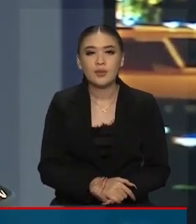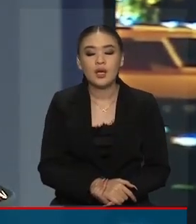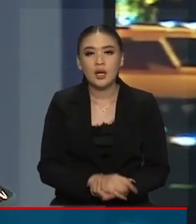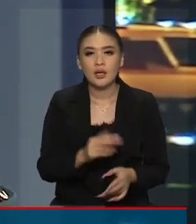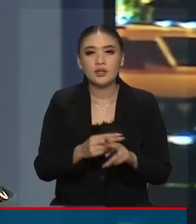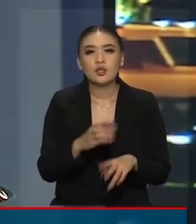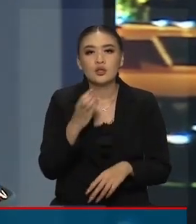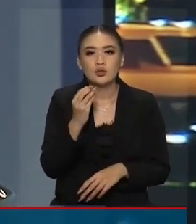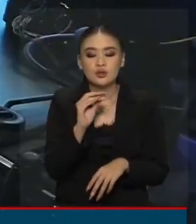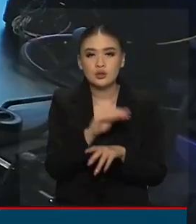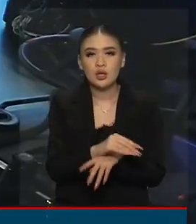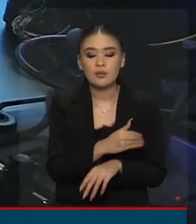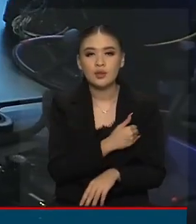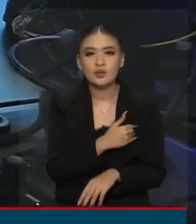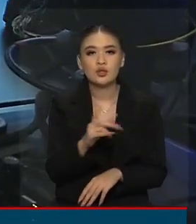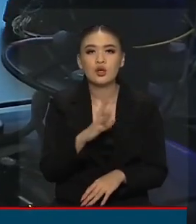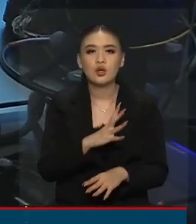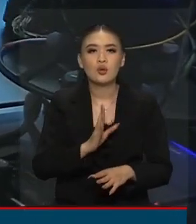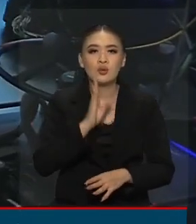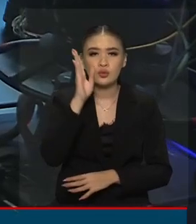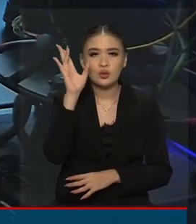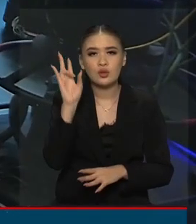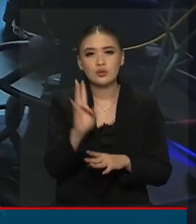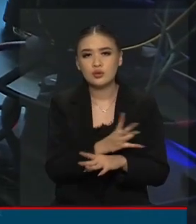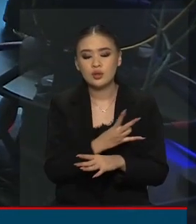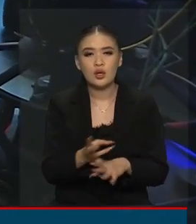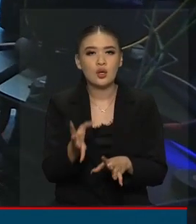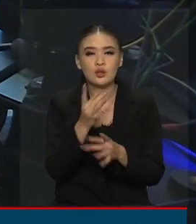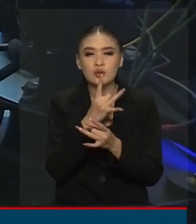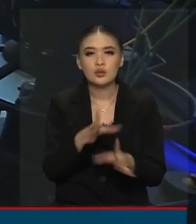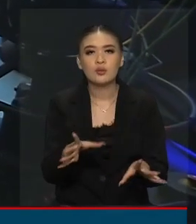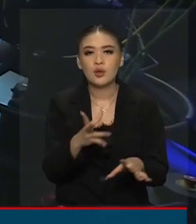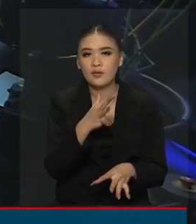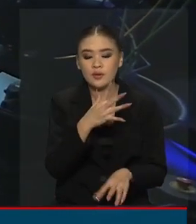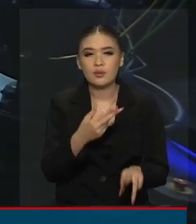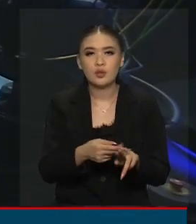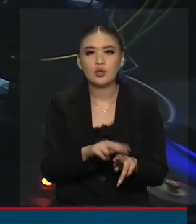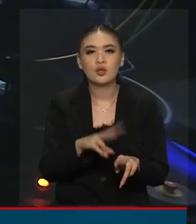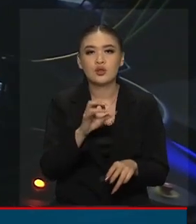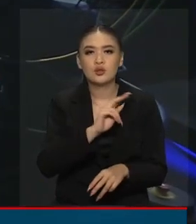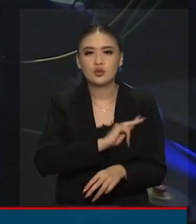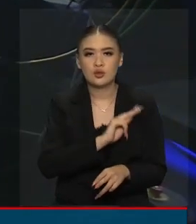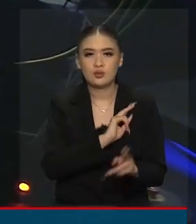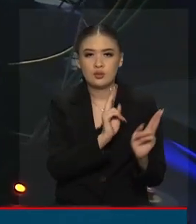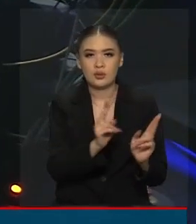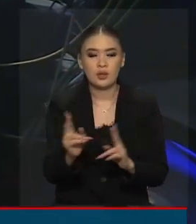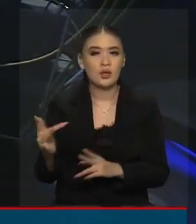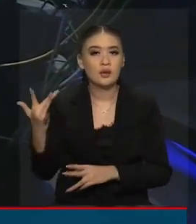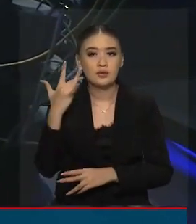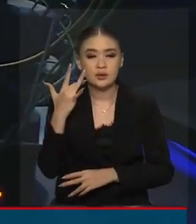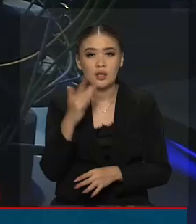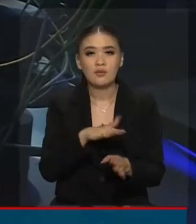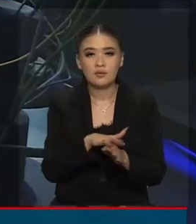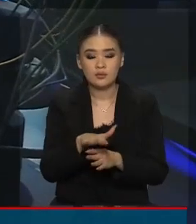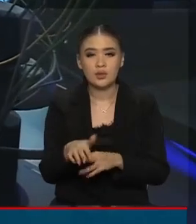айтатын қасиеті ол күн болсын, түн болсын біздің құтқарушылар жұмыстарын жүргізе береді.